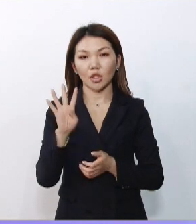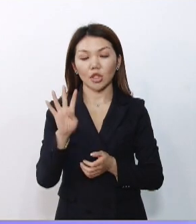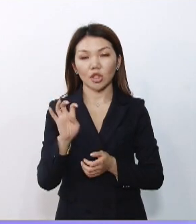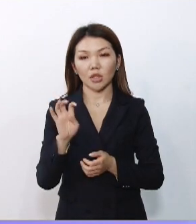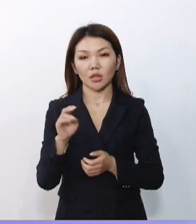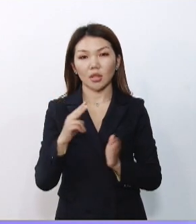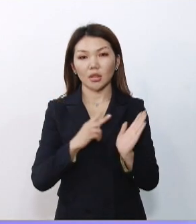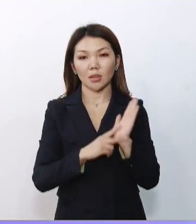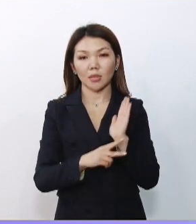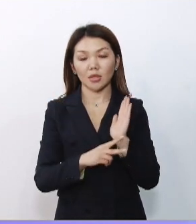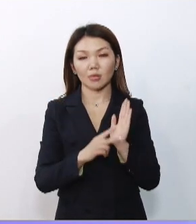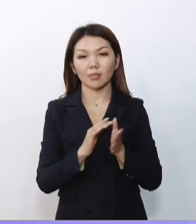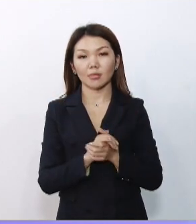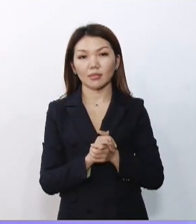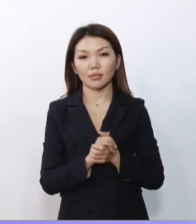470.